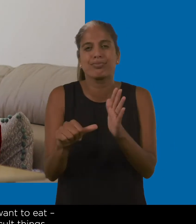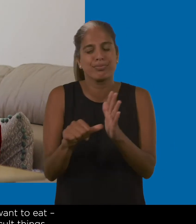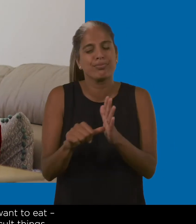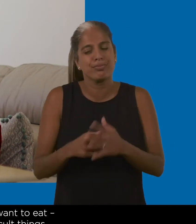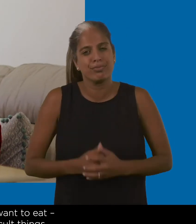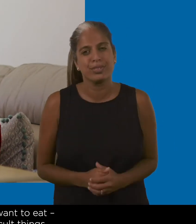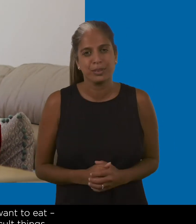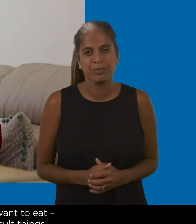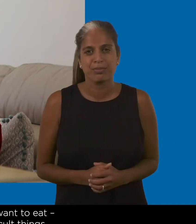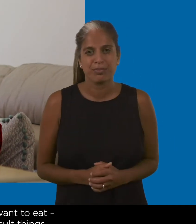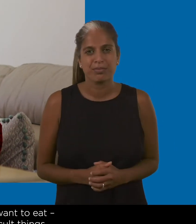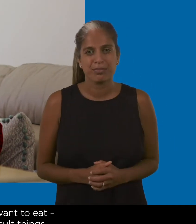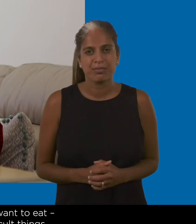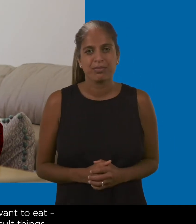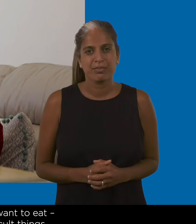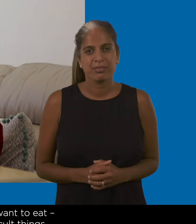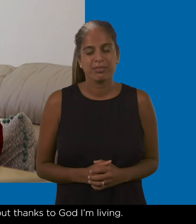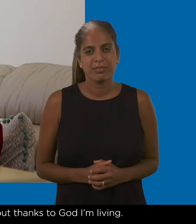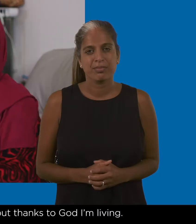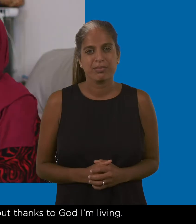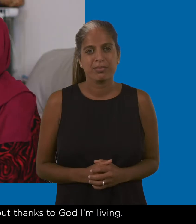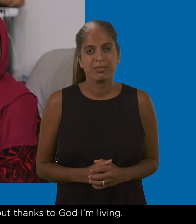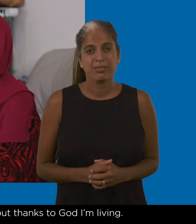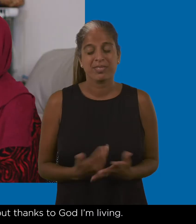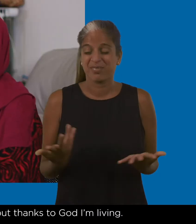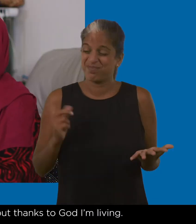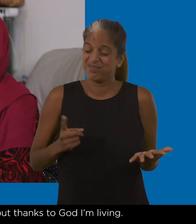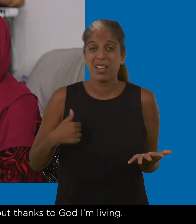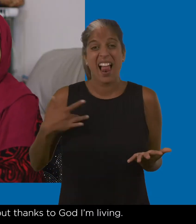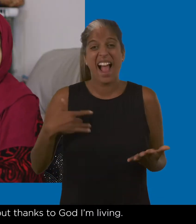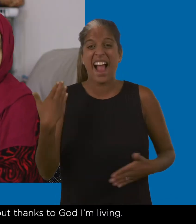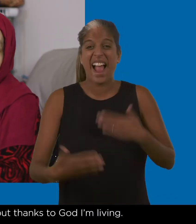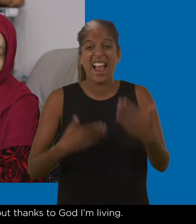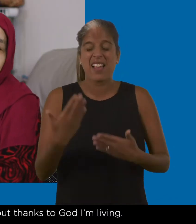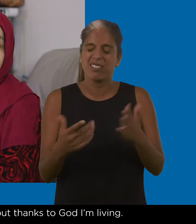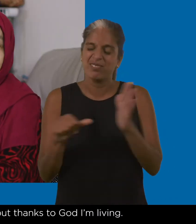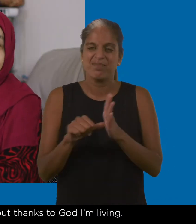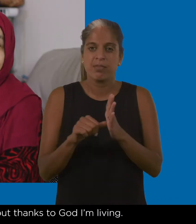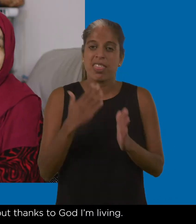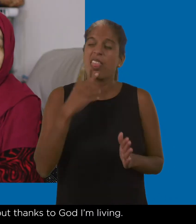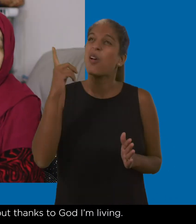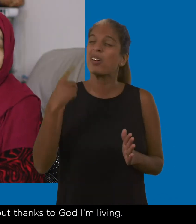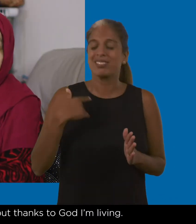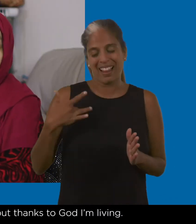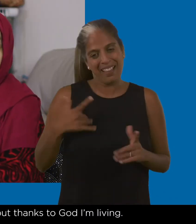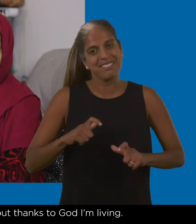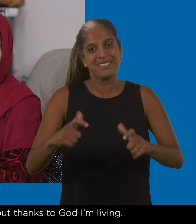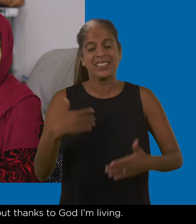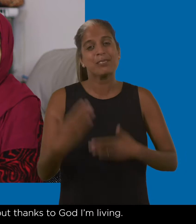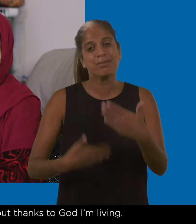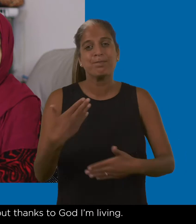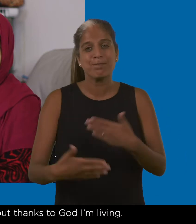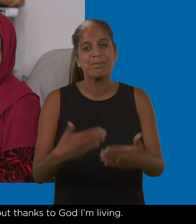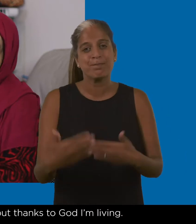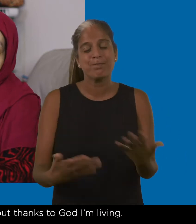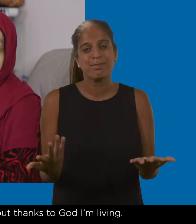ये बहुत मुश्किल चीज़ें हैं. बस इसी तरह लाइफ गुजर रही है, हार्ड गुजर रही है, लेकिन शुक्र